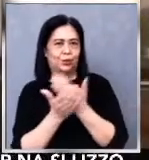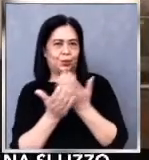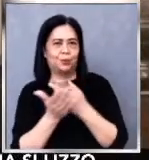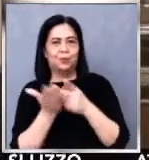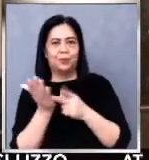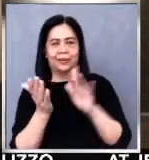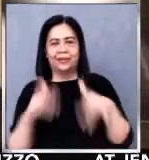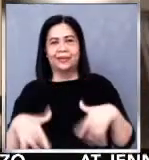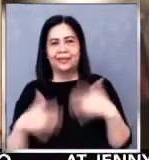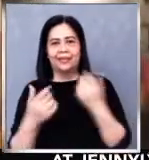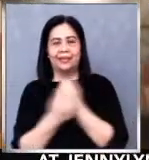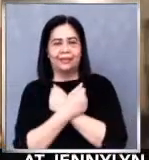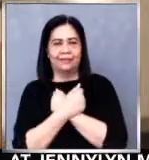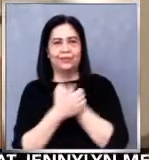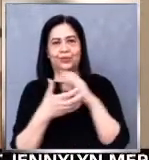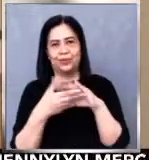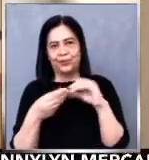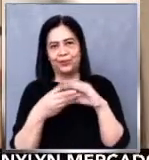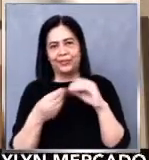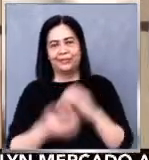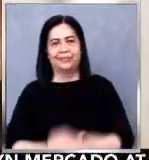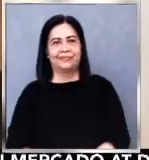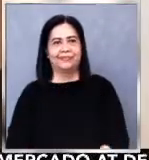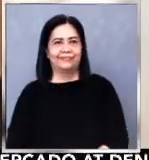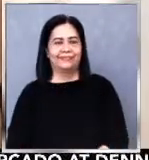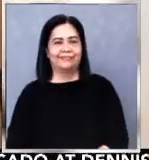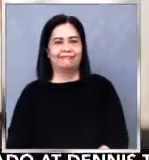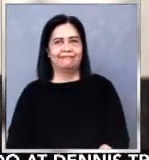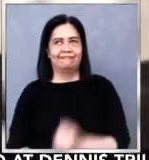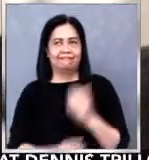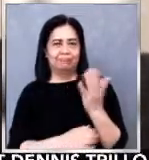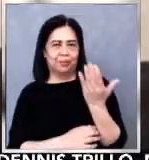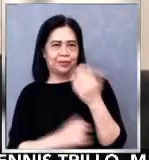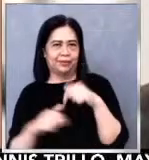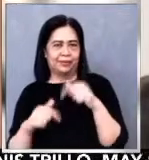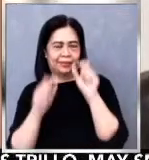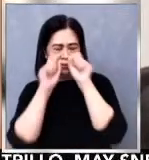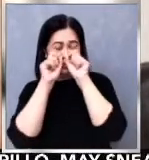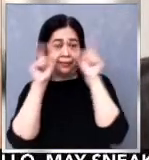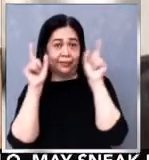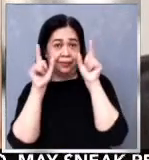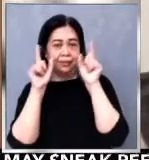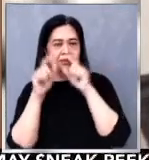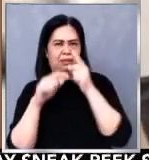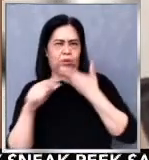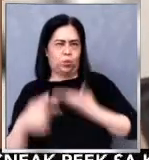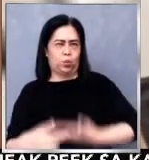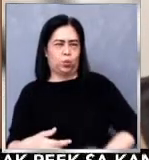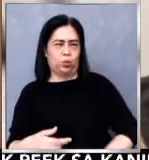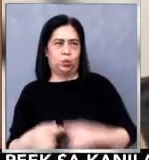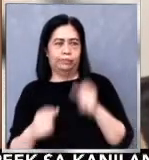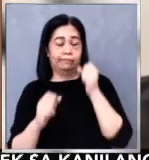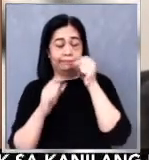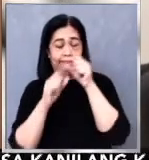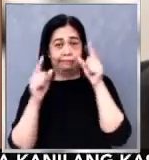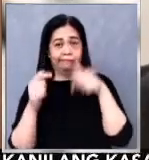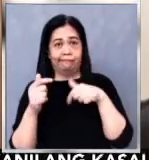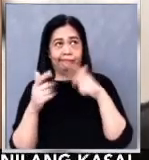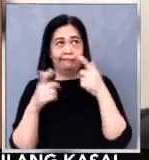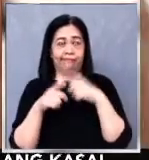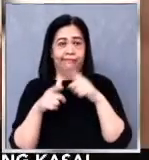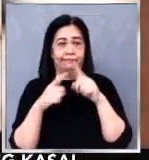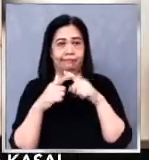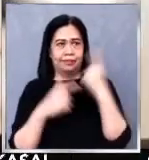story. Ganyan kami pag umaga. Gigising ako ng sobrang gutom. Gigising siya. Tapos tatanungin ako